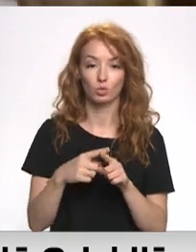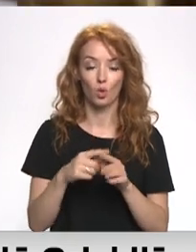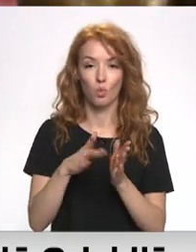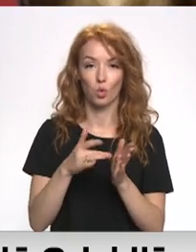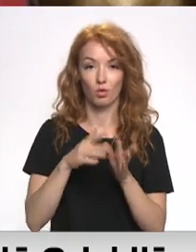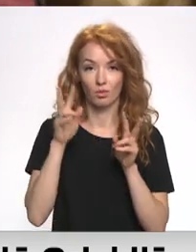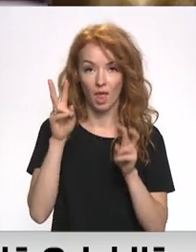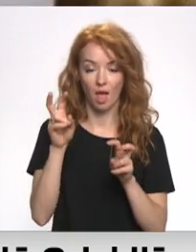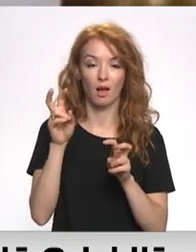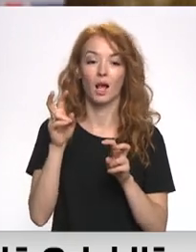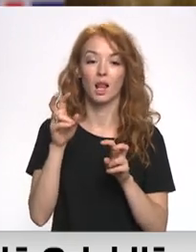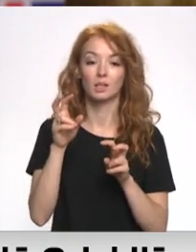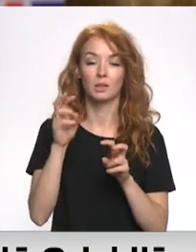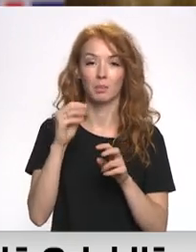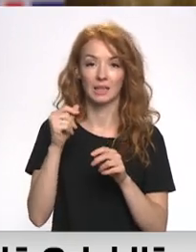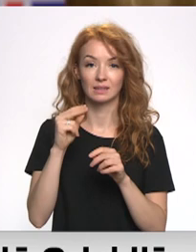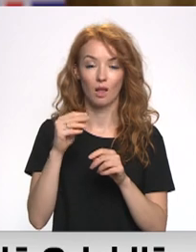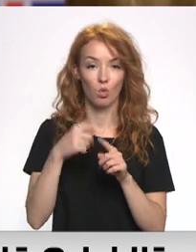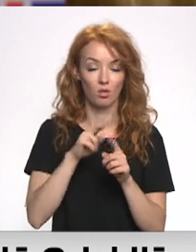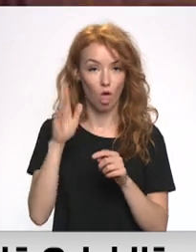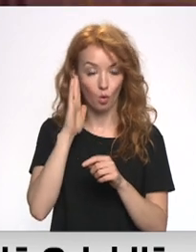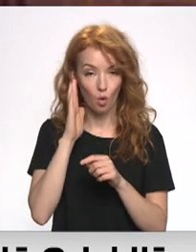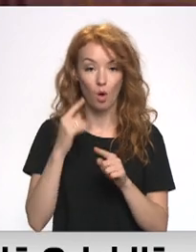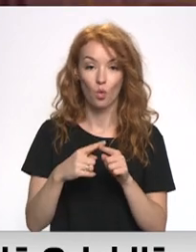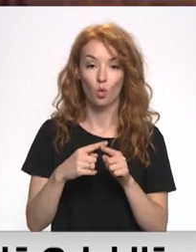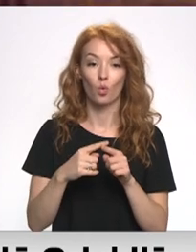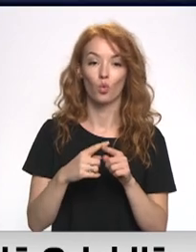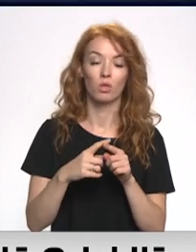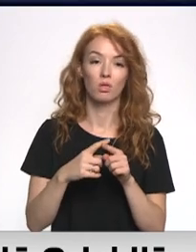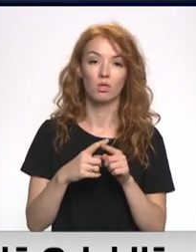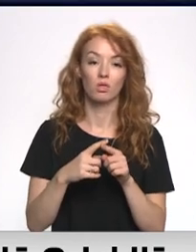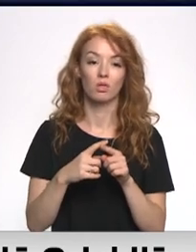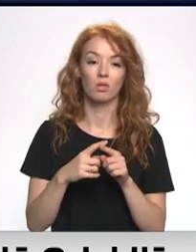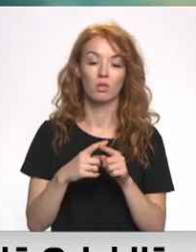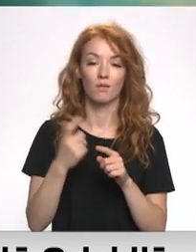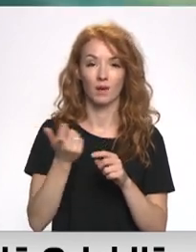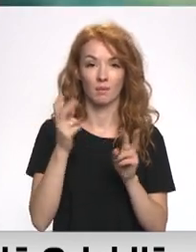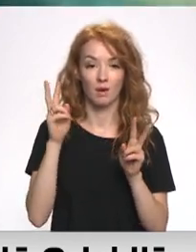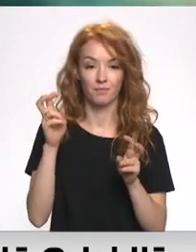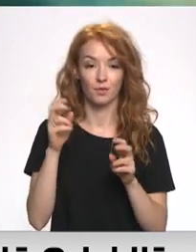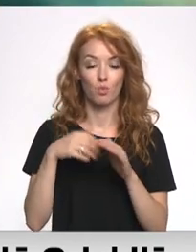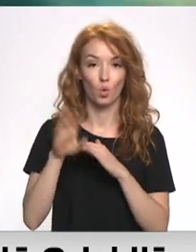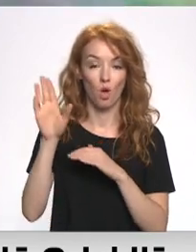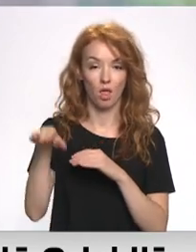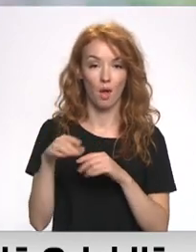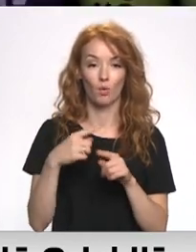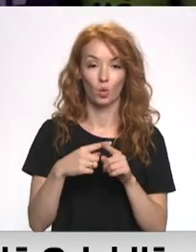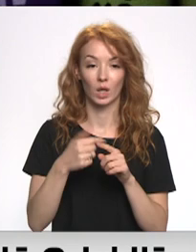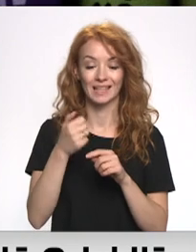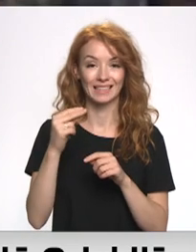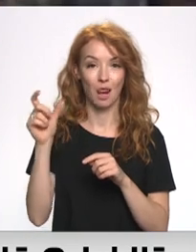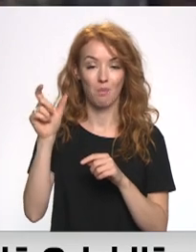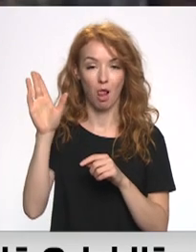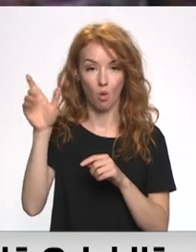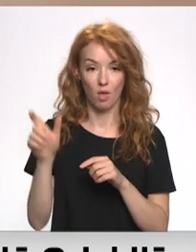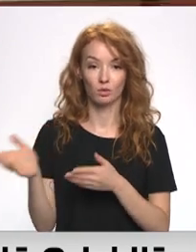Puteklis, Edmonda Jansone Biza un Neguļa un Ginta Zilbaloža pilnetrāžas filma Projām. Ginta Zilbaloža, starp citu, festivālā